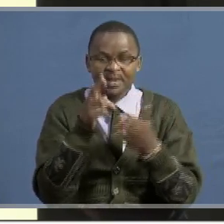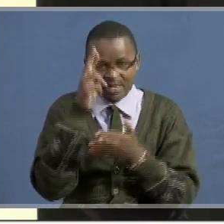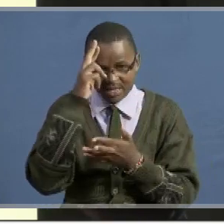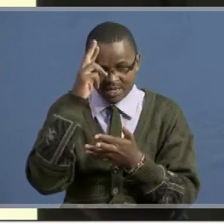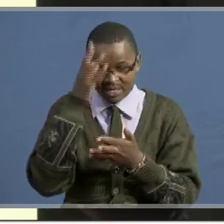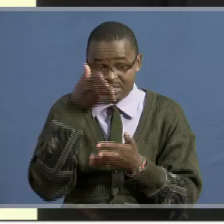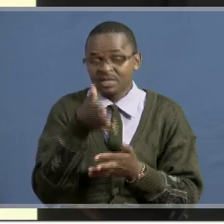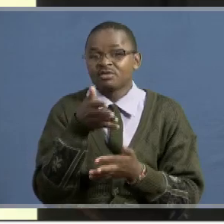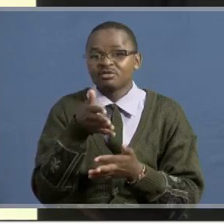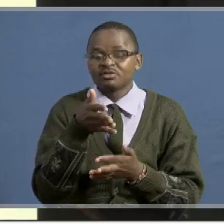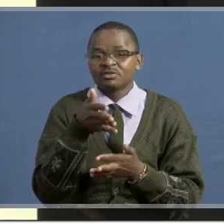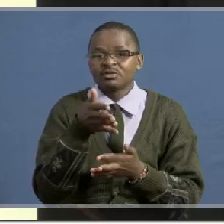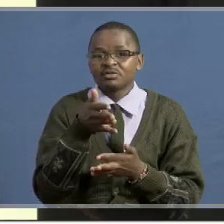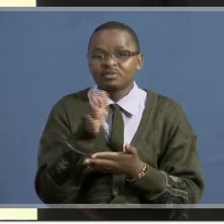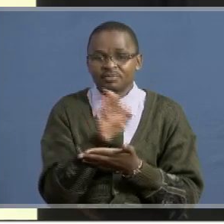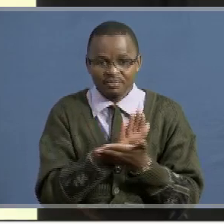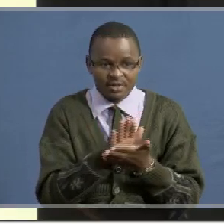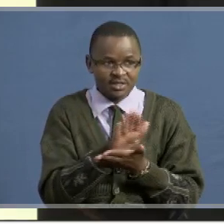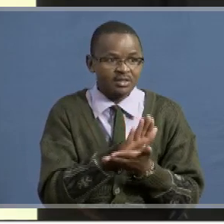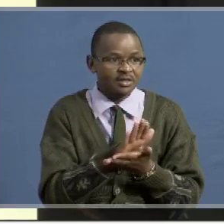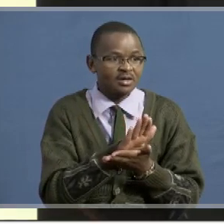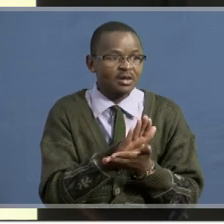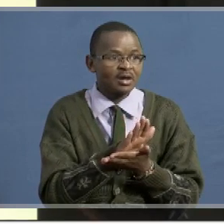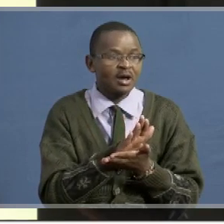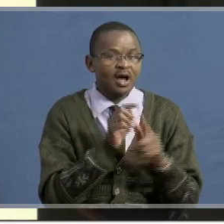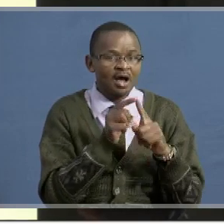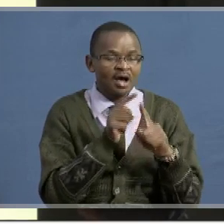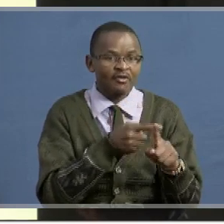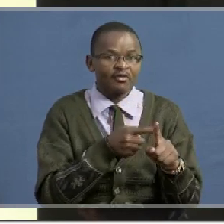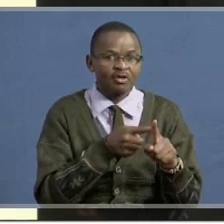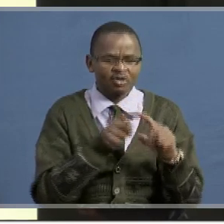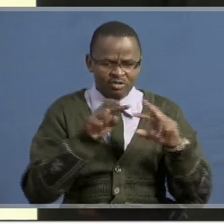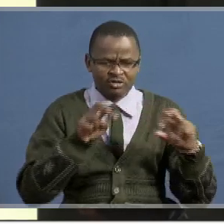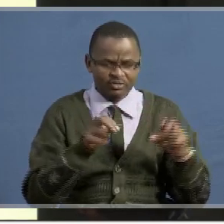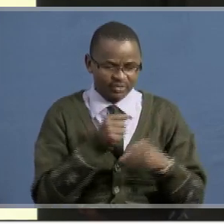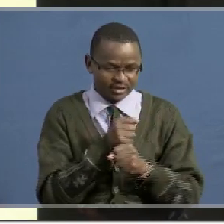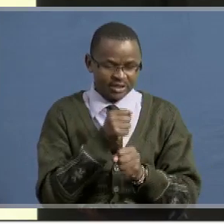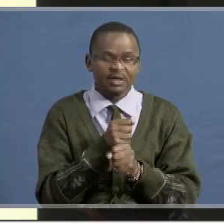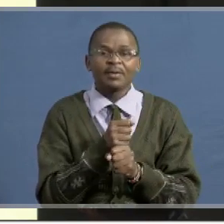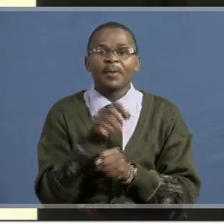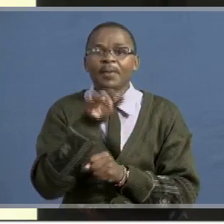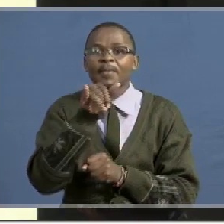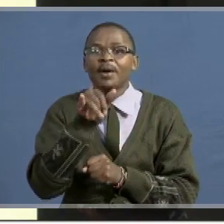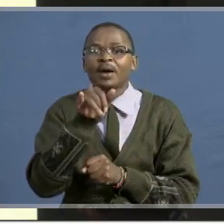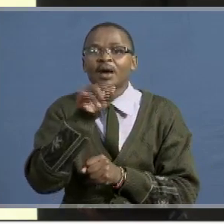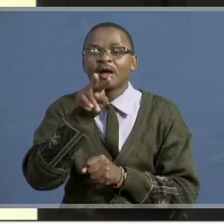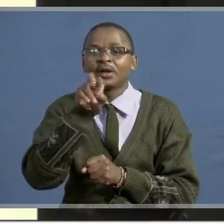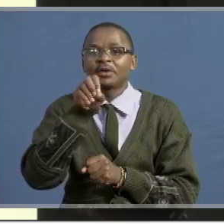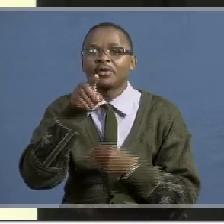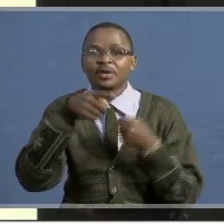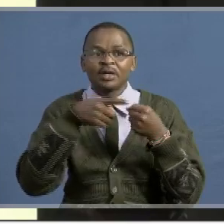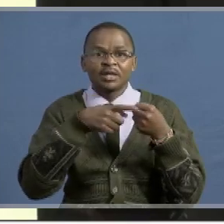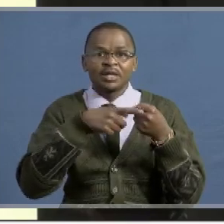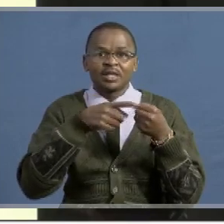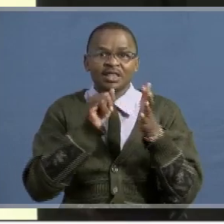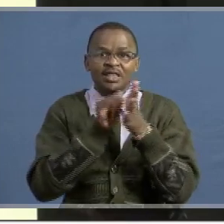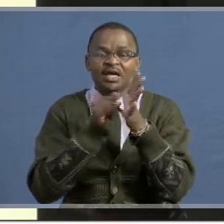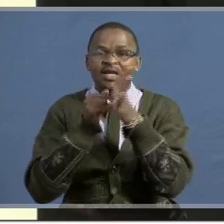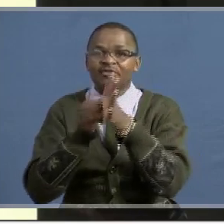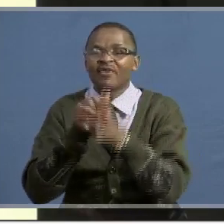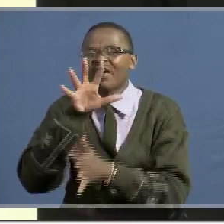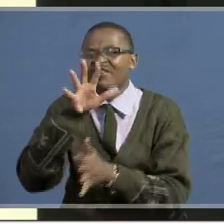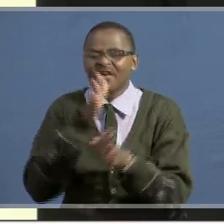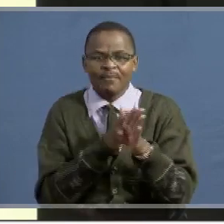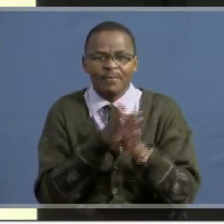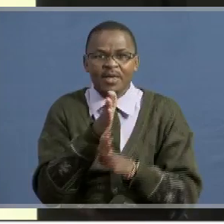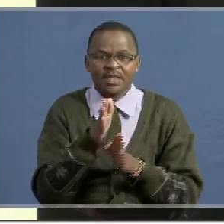and this basis from the survey that was done by ANCAN 2016 that identified five major